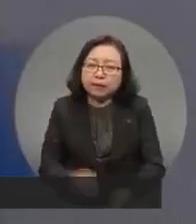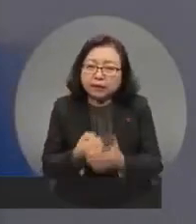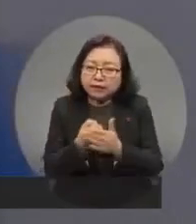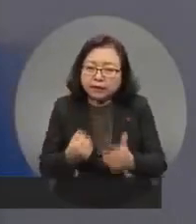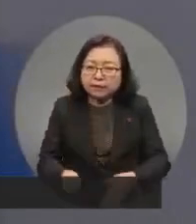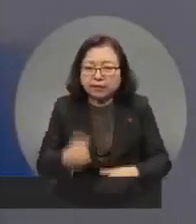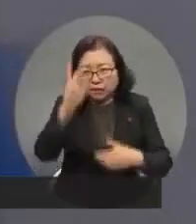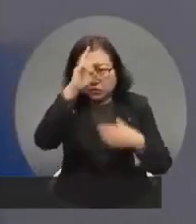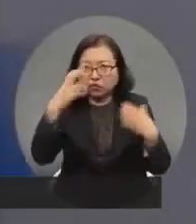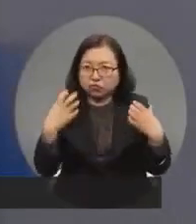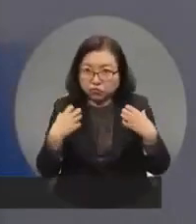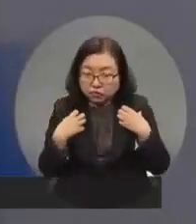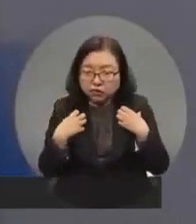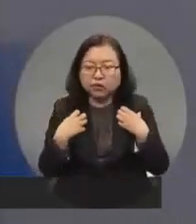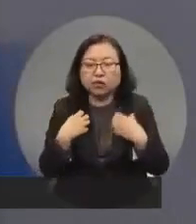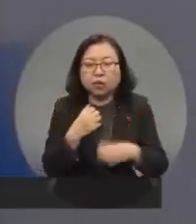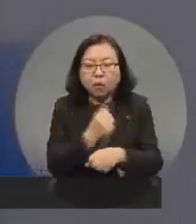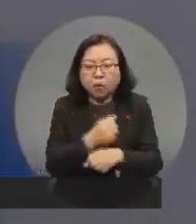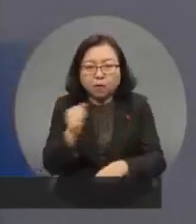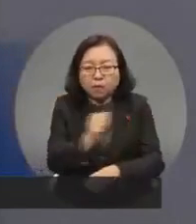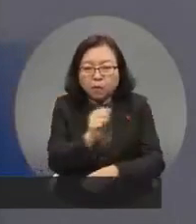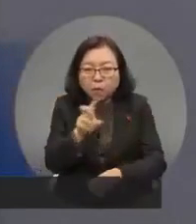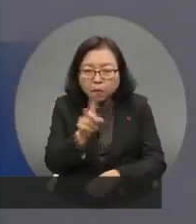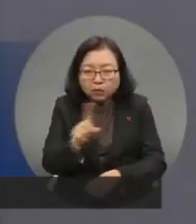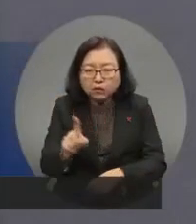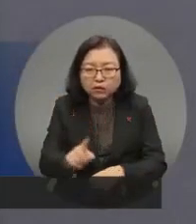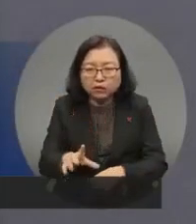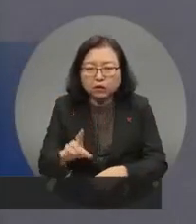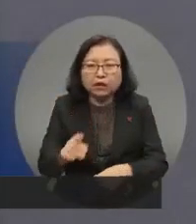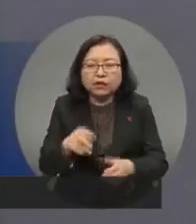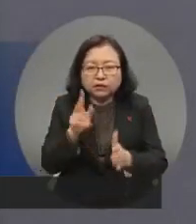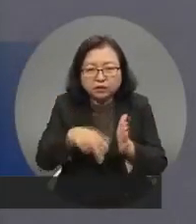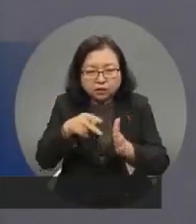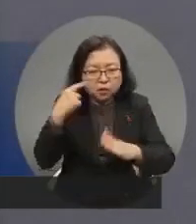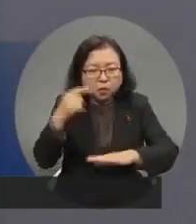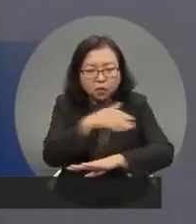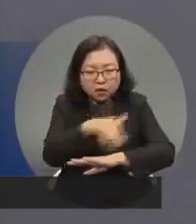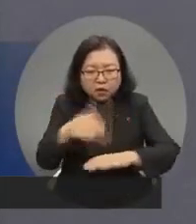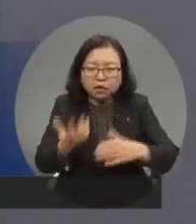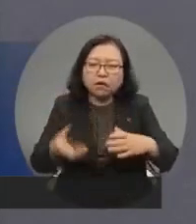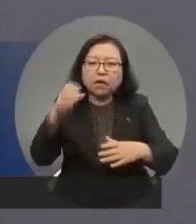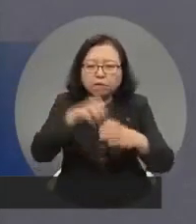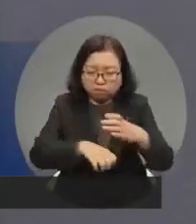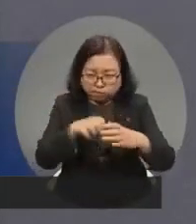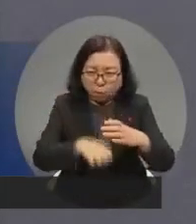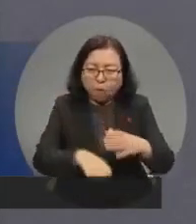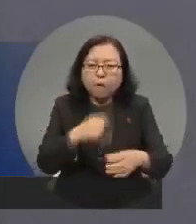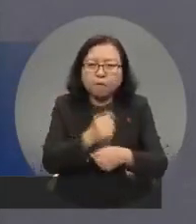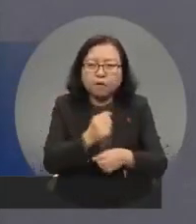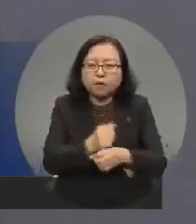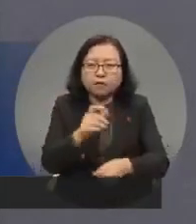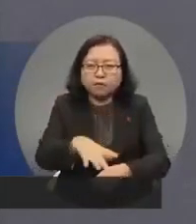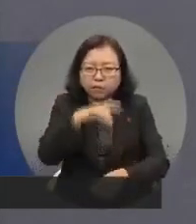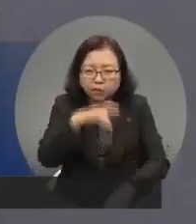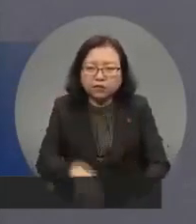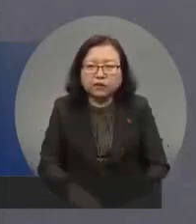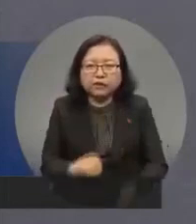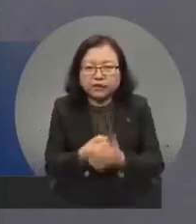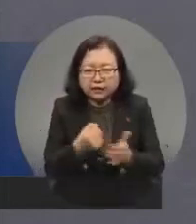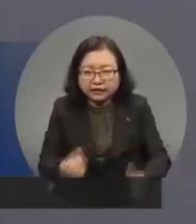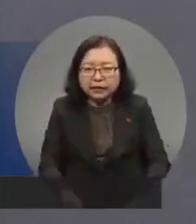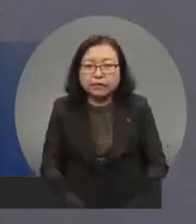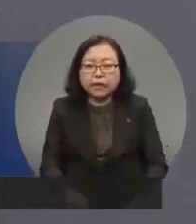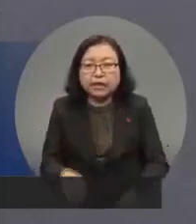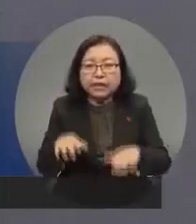반대 논리가 일단 국가 철도망 계획에 반영되지 않았다. 그래서 이제 그러면 5차 국가 철도망 계획에 일단